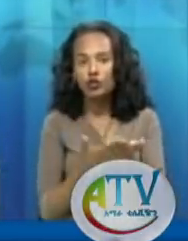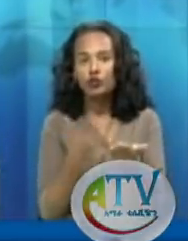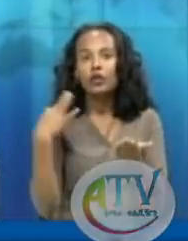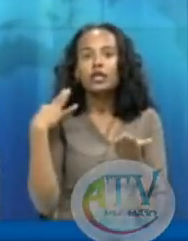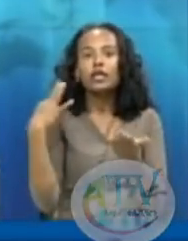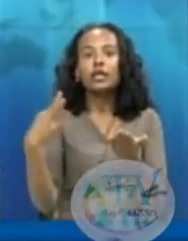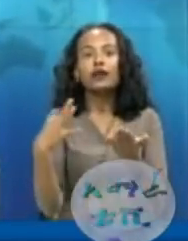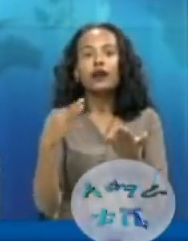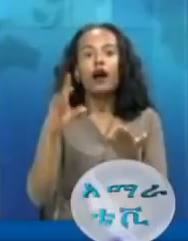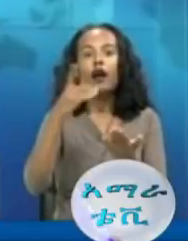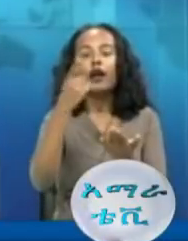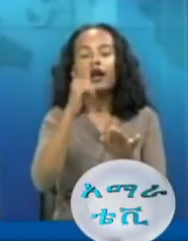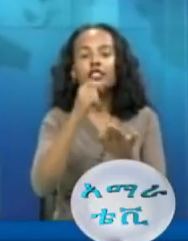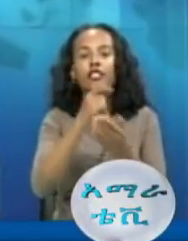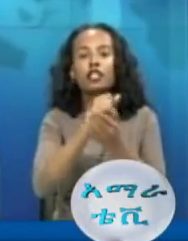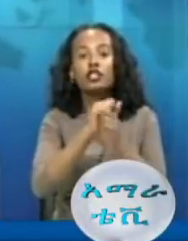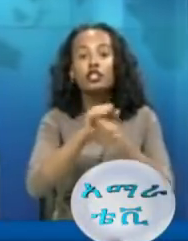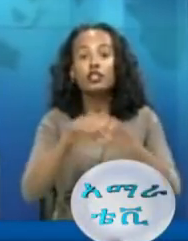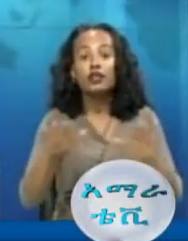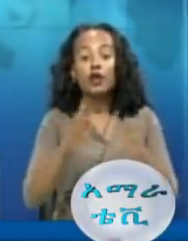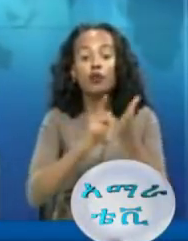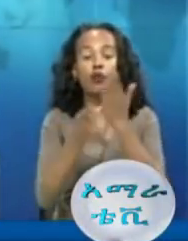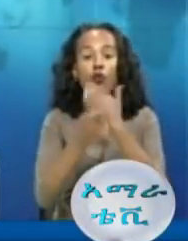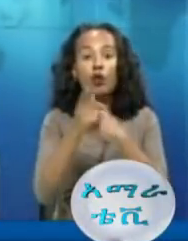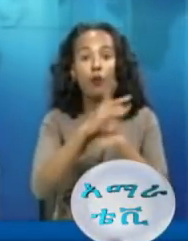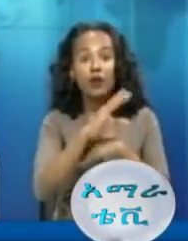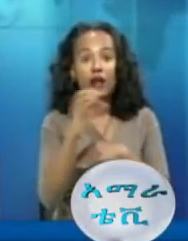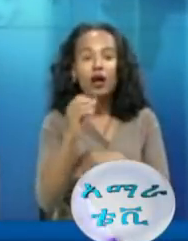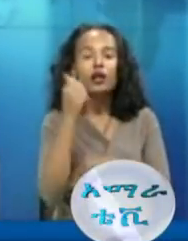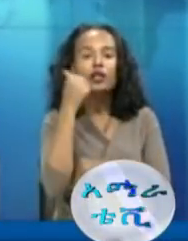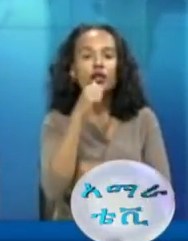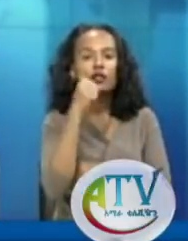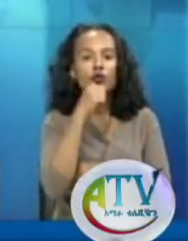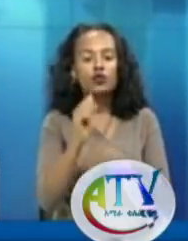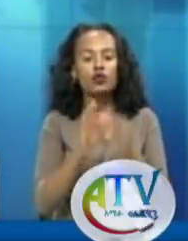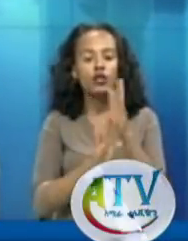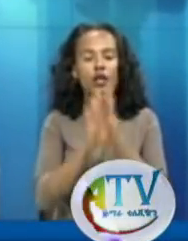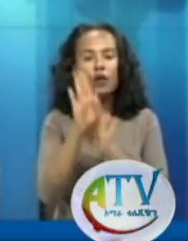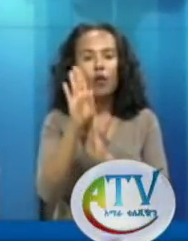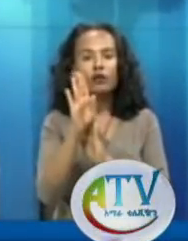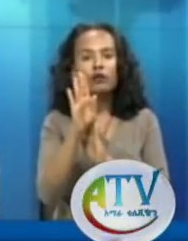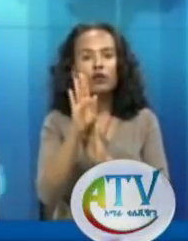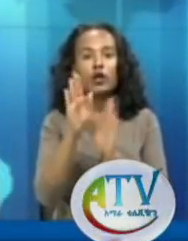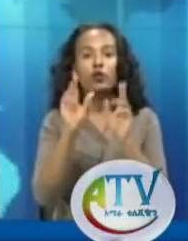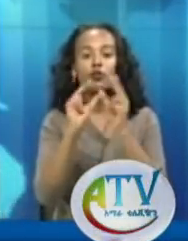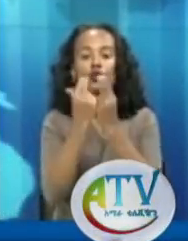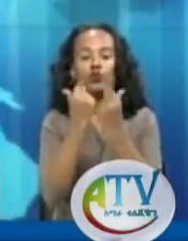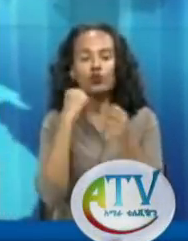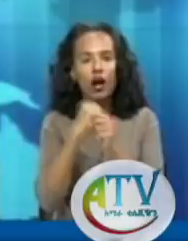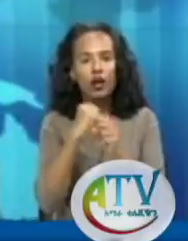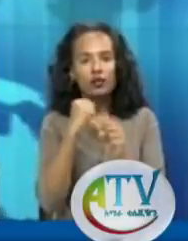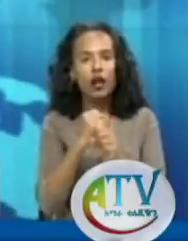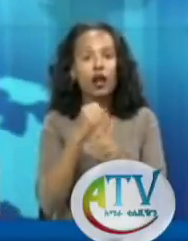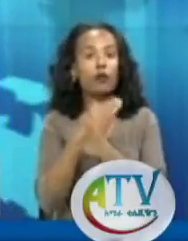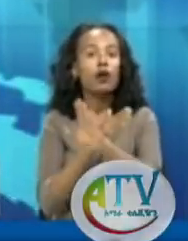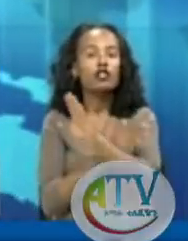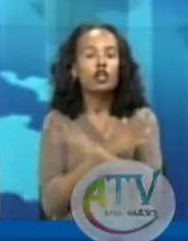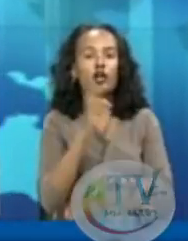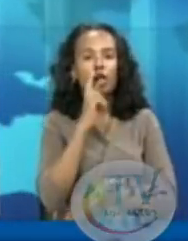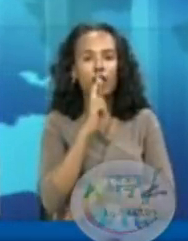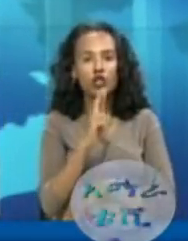የጤና ኤክስቴንሽንን ፕሮግራምና የሴቶች የልማት ቡድንን አሰራር ማሻሻል